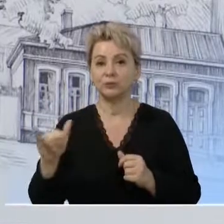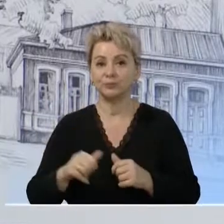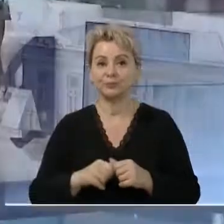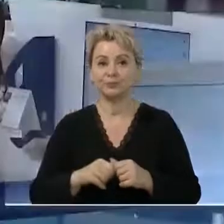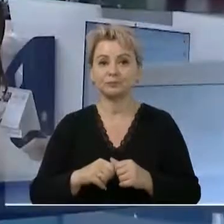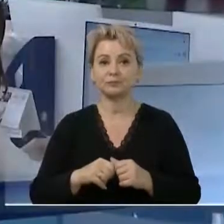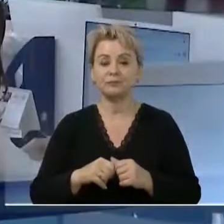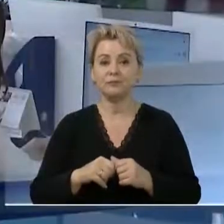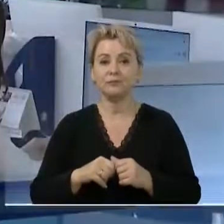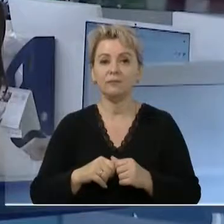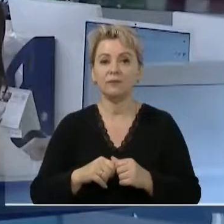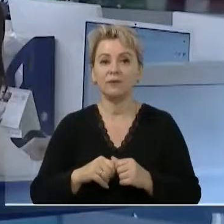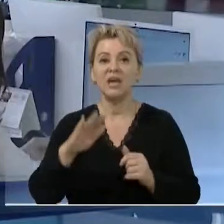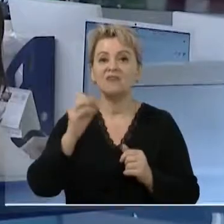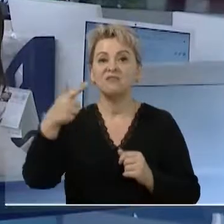Ростов-на-Дону.